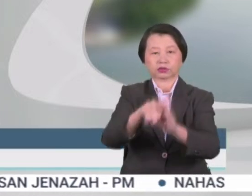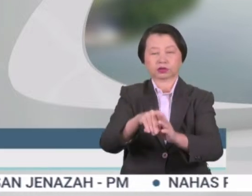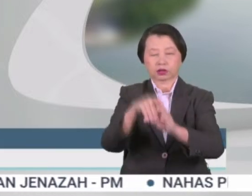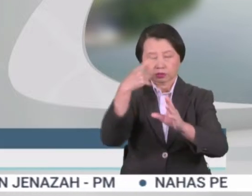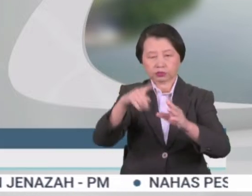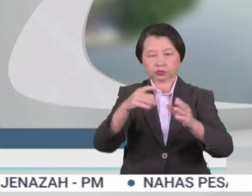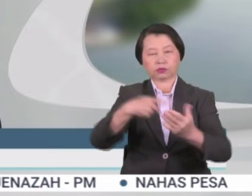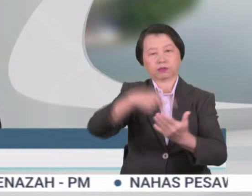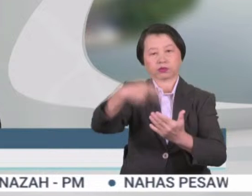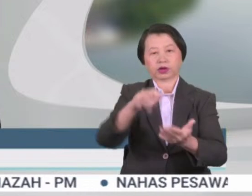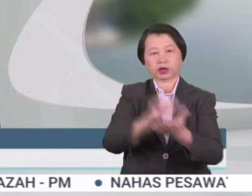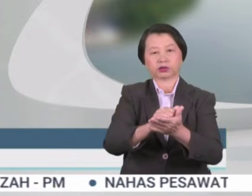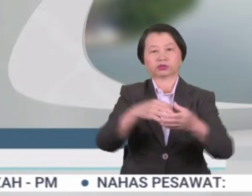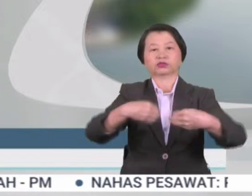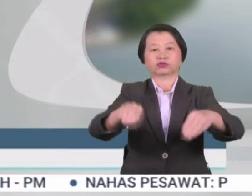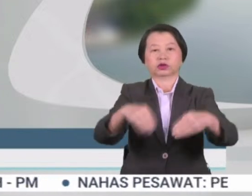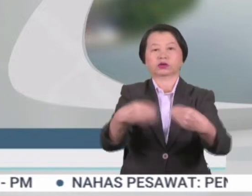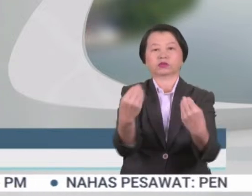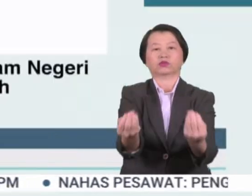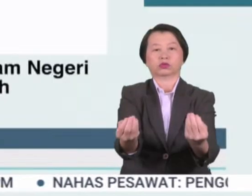melaksanakan program